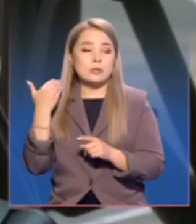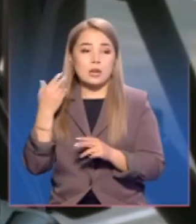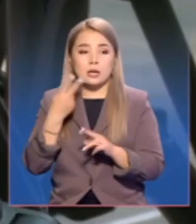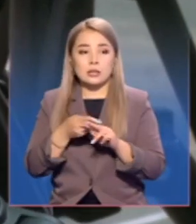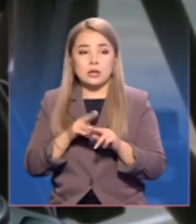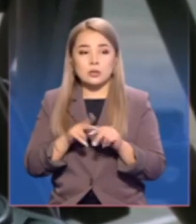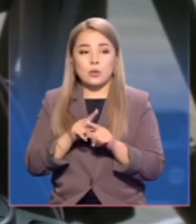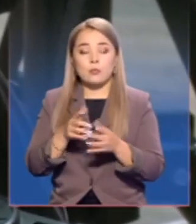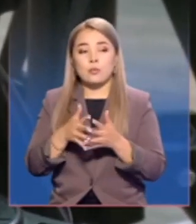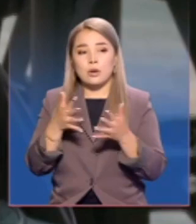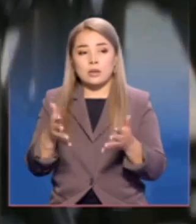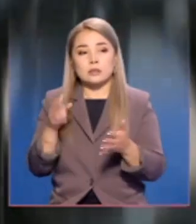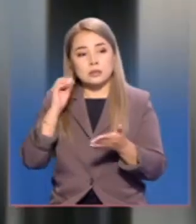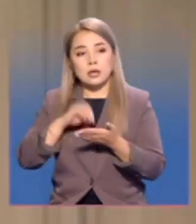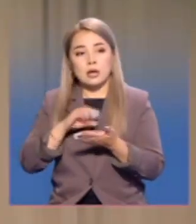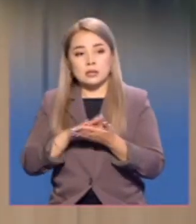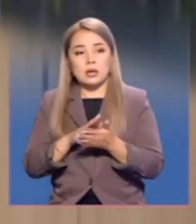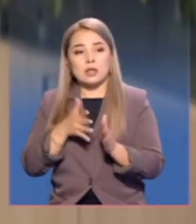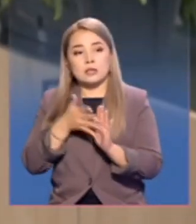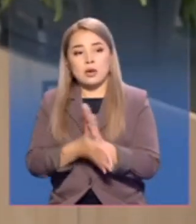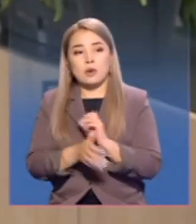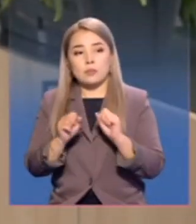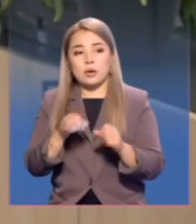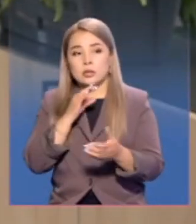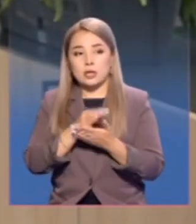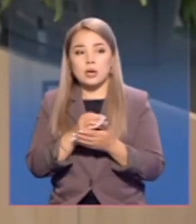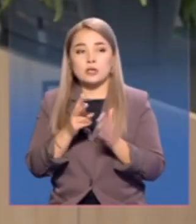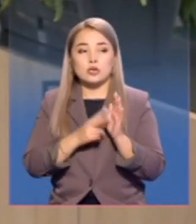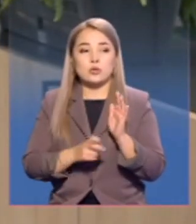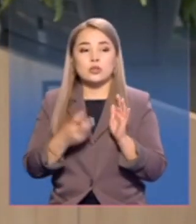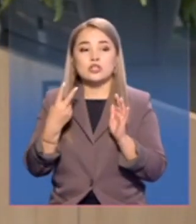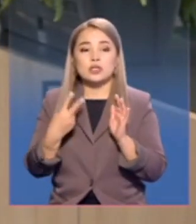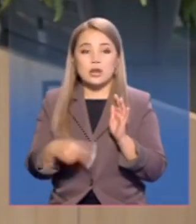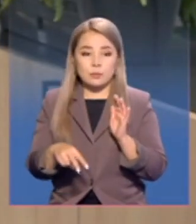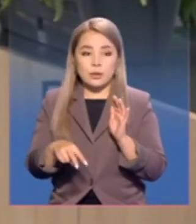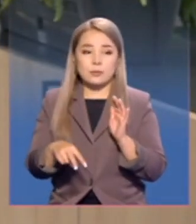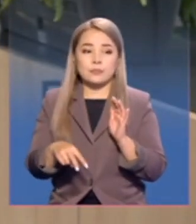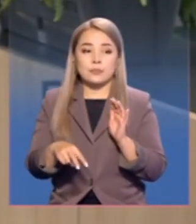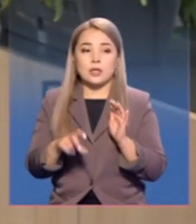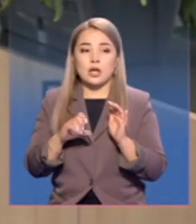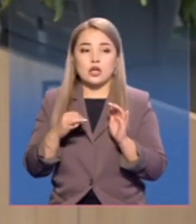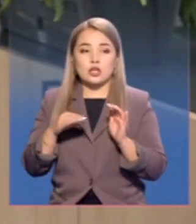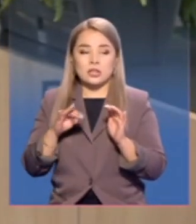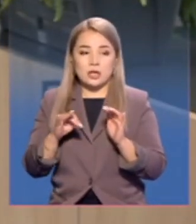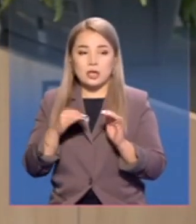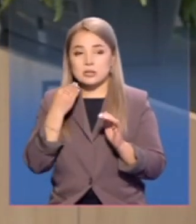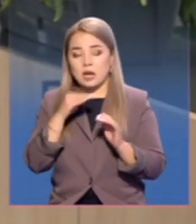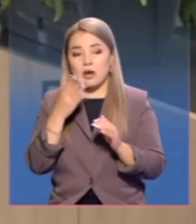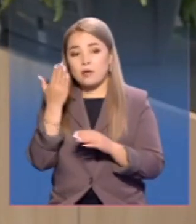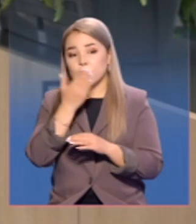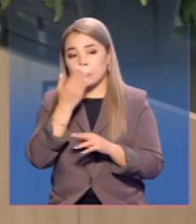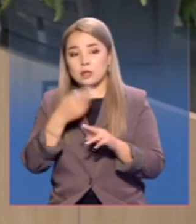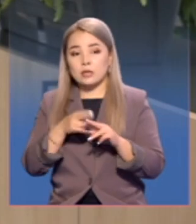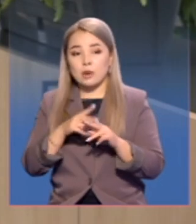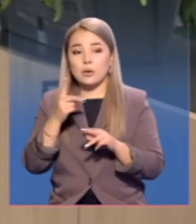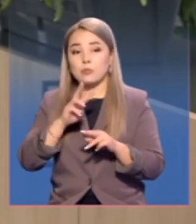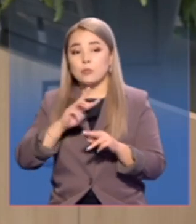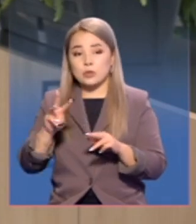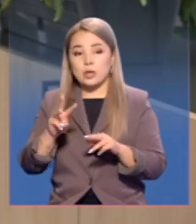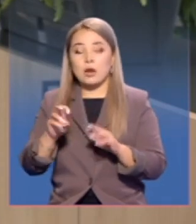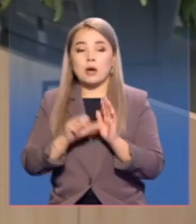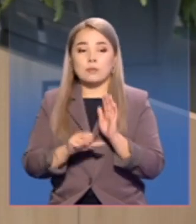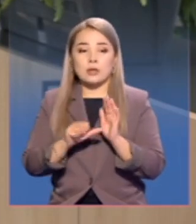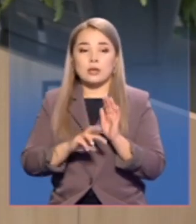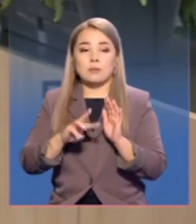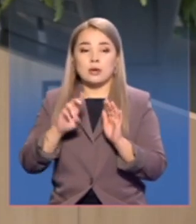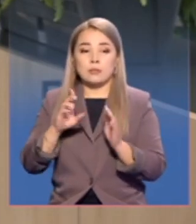қарағанда көбірек трафик жұмсайды. 720 HD сапасындағы видеоны 1 минут көру үшін 60